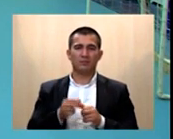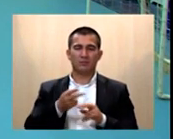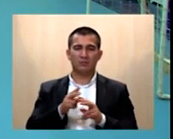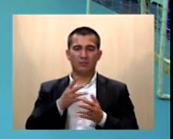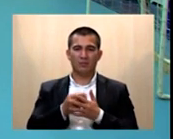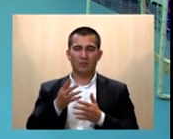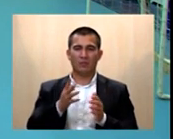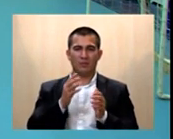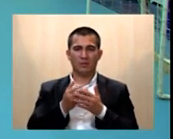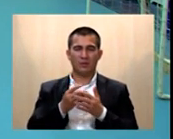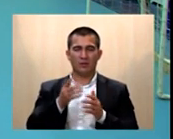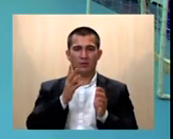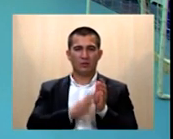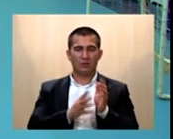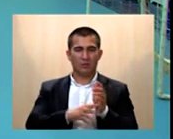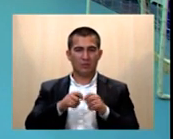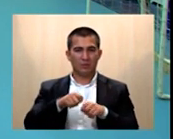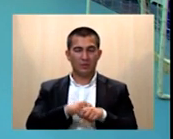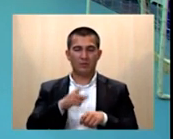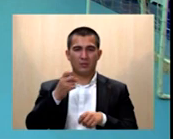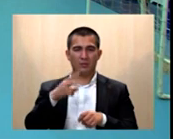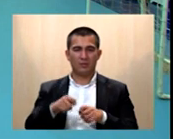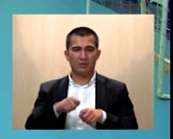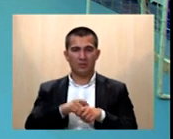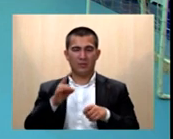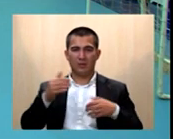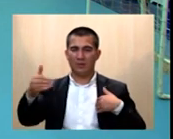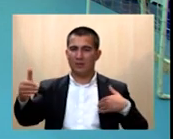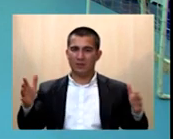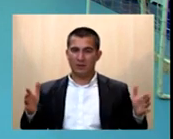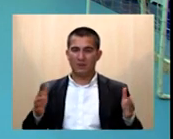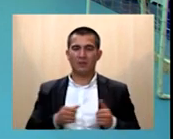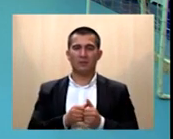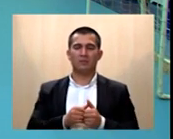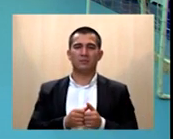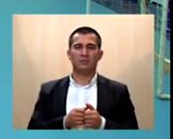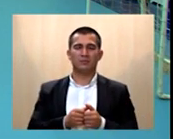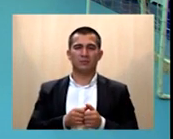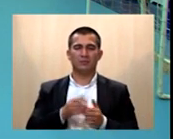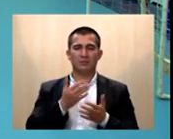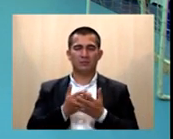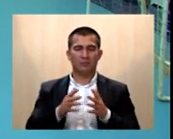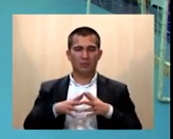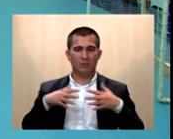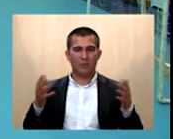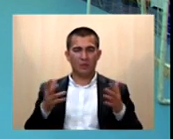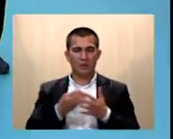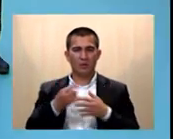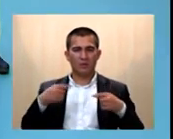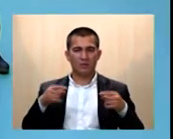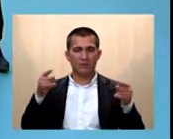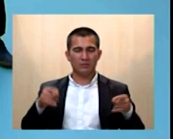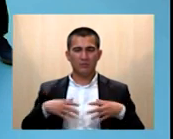90 metrga 120 metr uzunlikda, eniga 45 metrga 90 metr bo'ladi. Katta